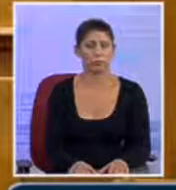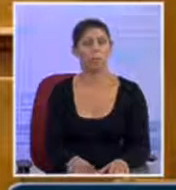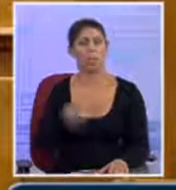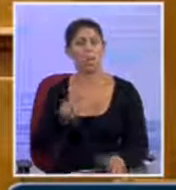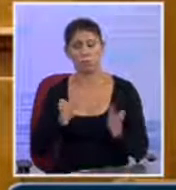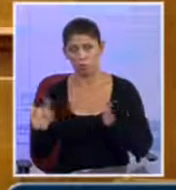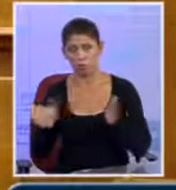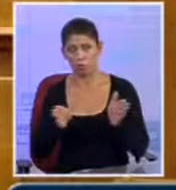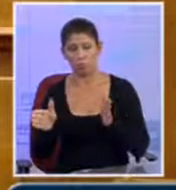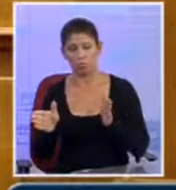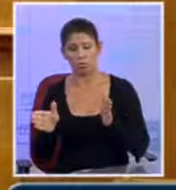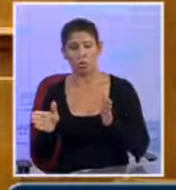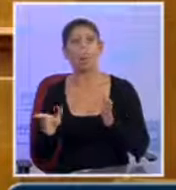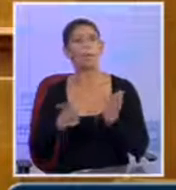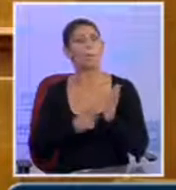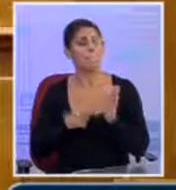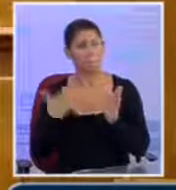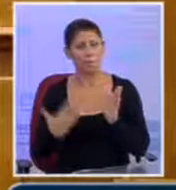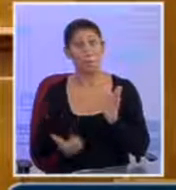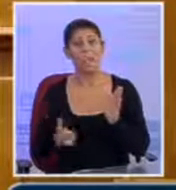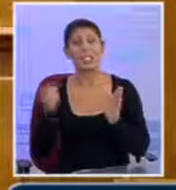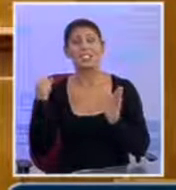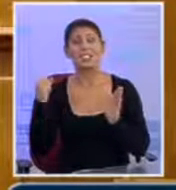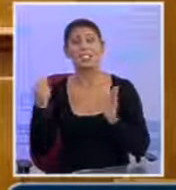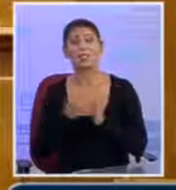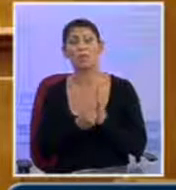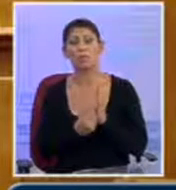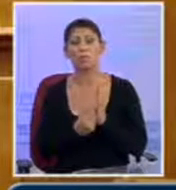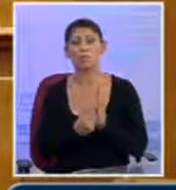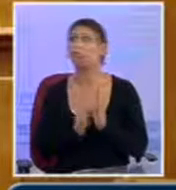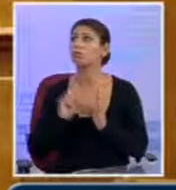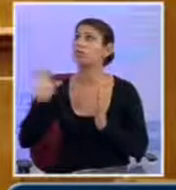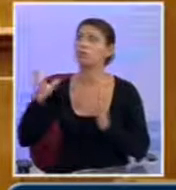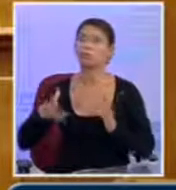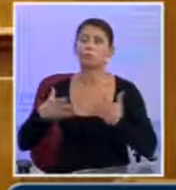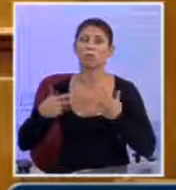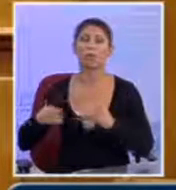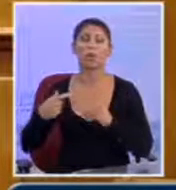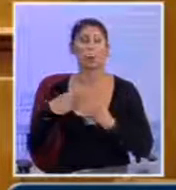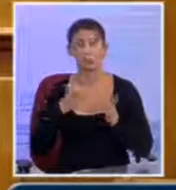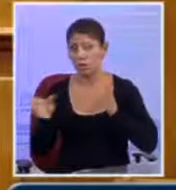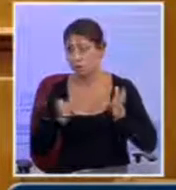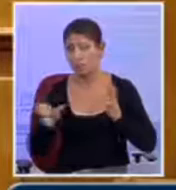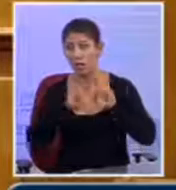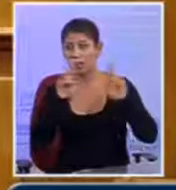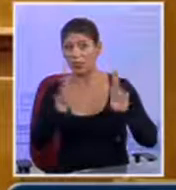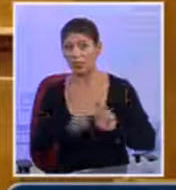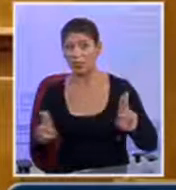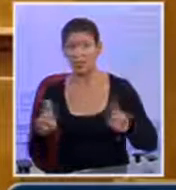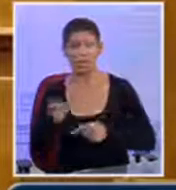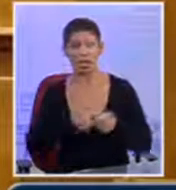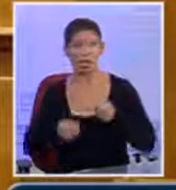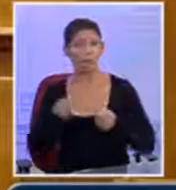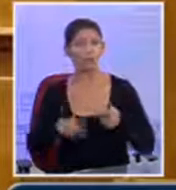ο προσανατολισμός πρέπει να έχει ισχυρό βαθμό εξωστρέφειας, πρέπει να προσανατολίζεται στη διεθνή αγορά. Αυτό